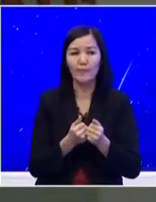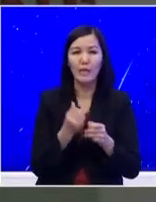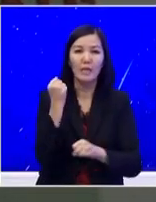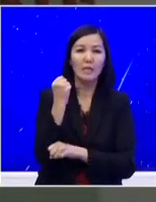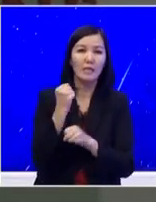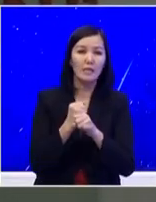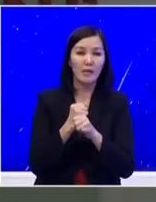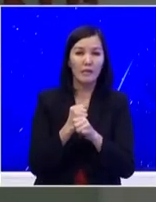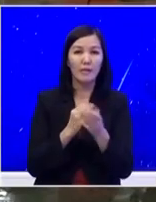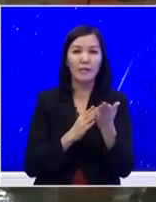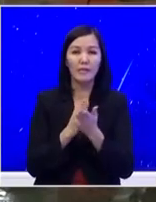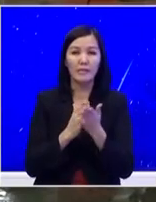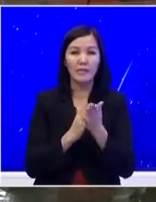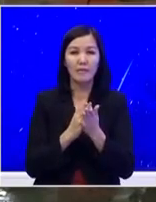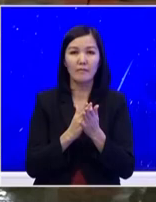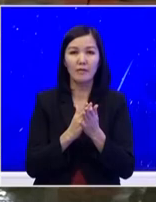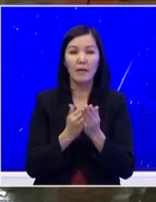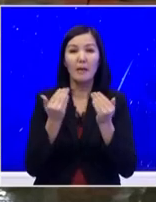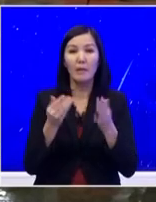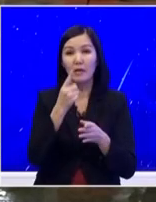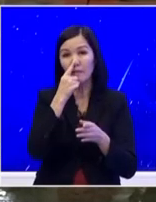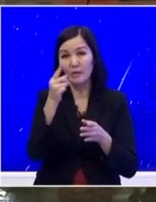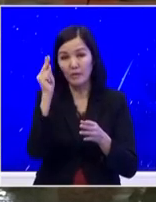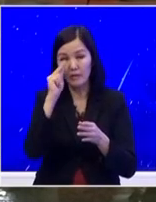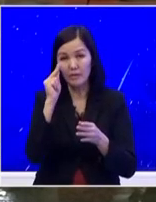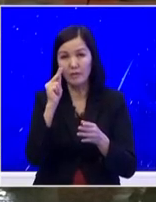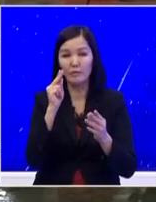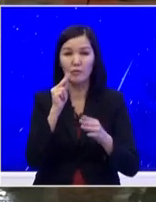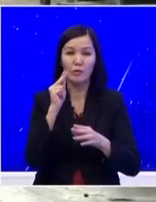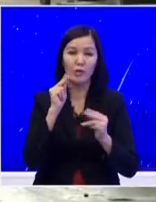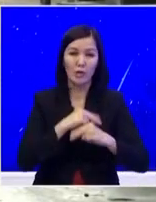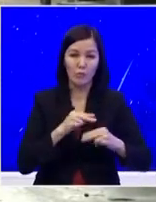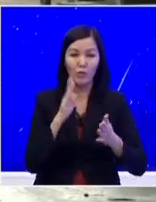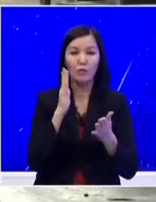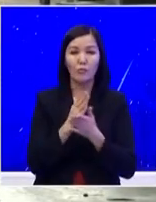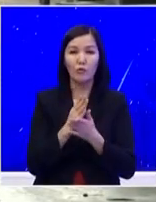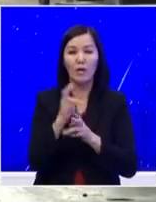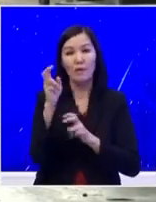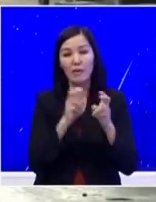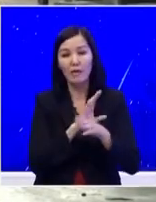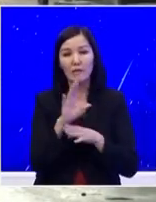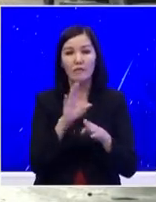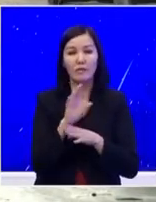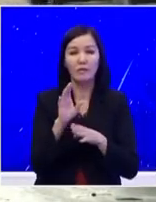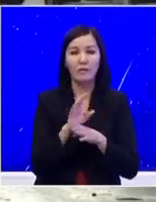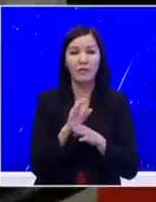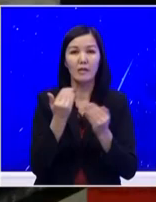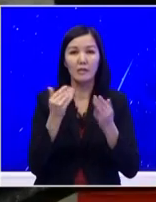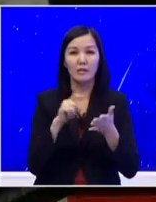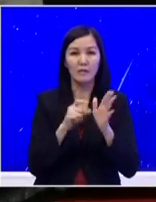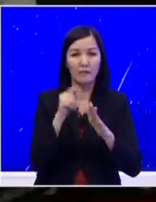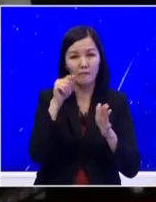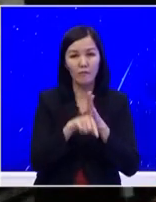не задействованных в производственном процессе, пока еще будет работать в удаленном режиме. Производственники же вернулись в цеха.